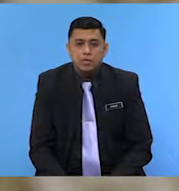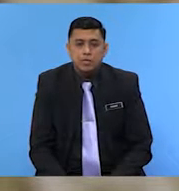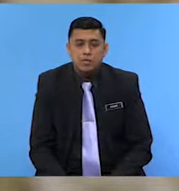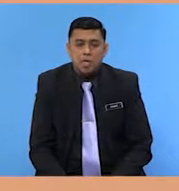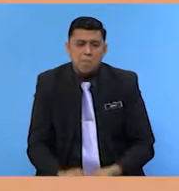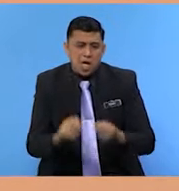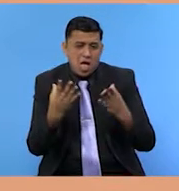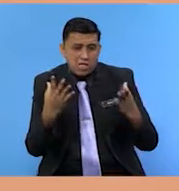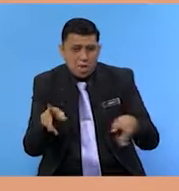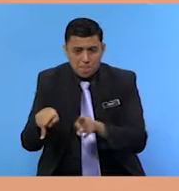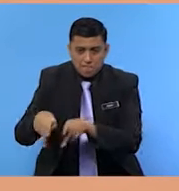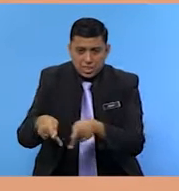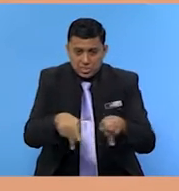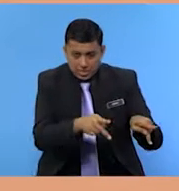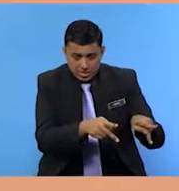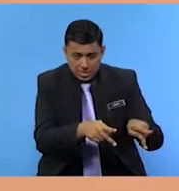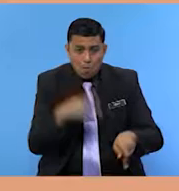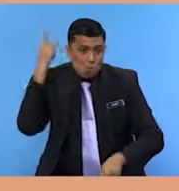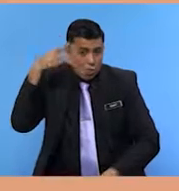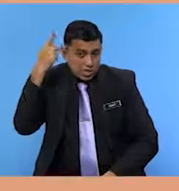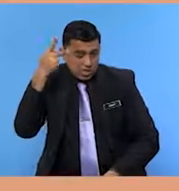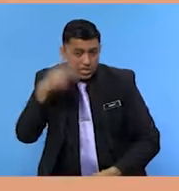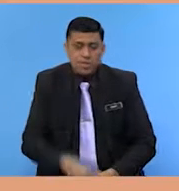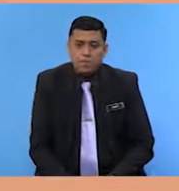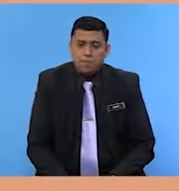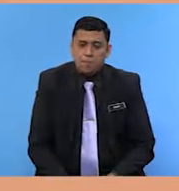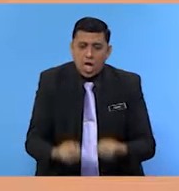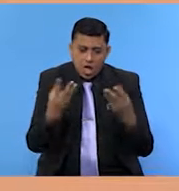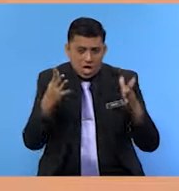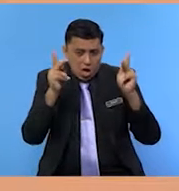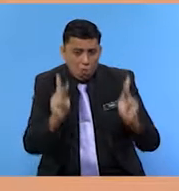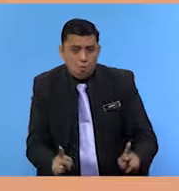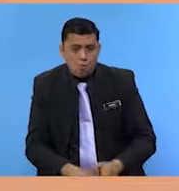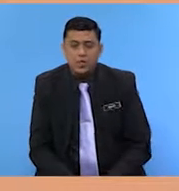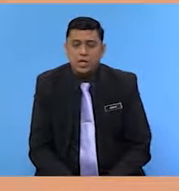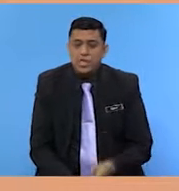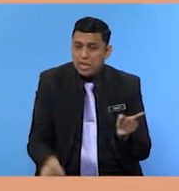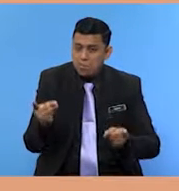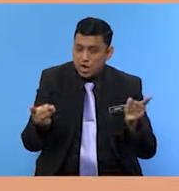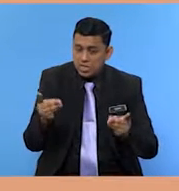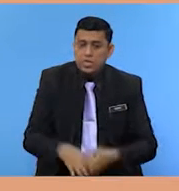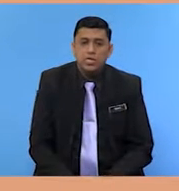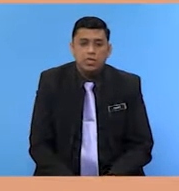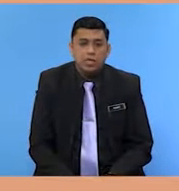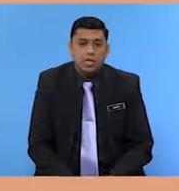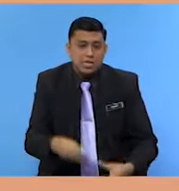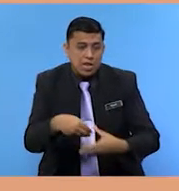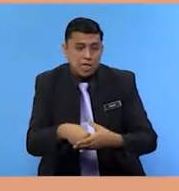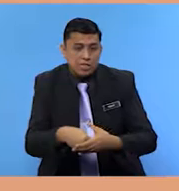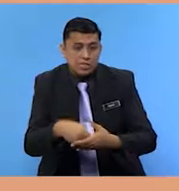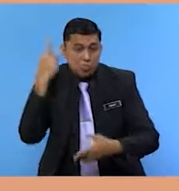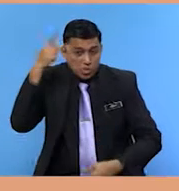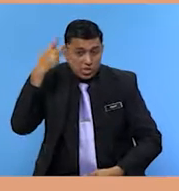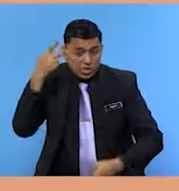parti politik yang berasaskan kaum. Dapat kita lihat di sini bahawa amalan demokrasi yang diamalkan dalam sistem politik negara kita